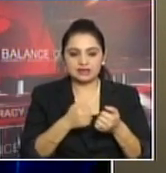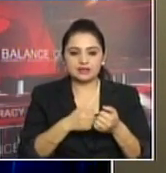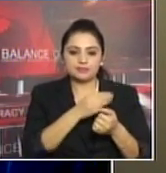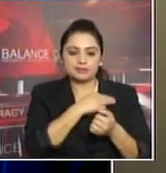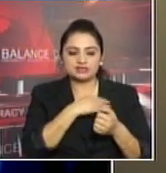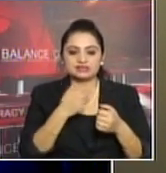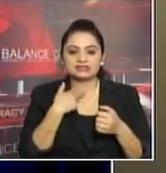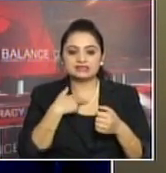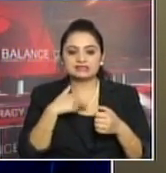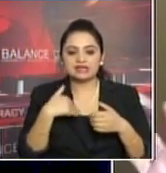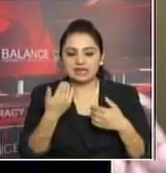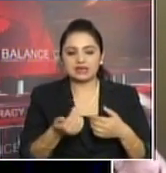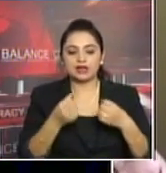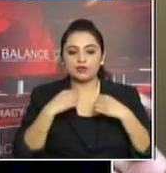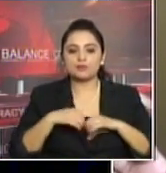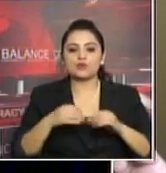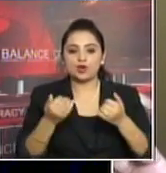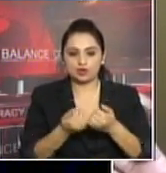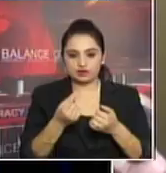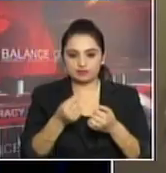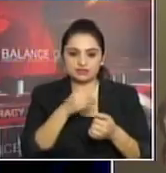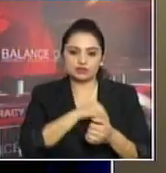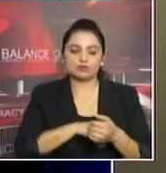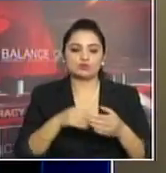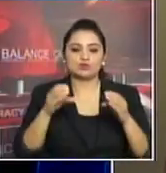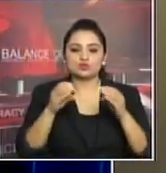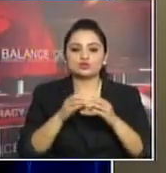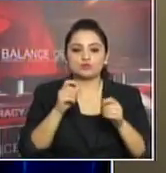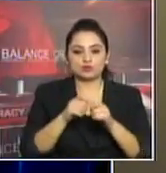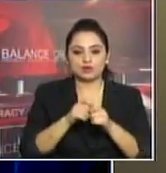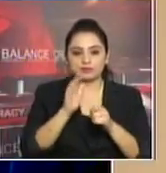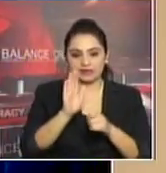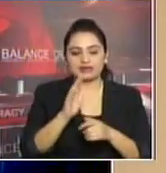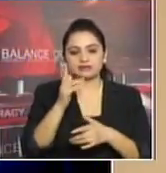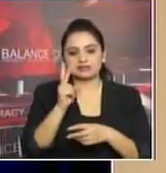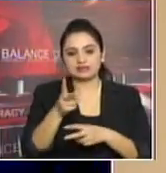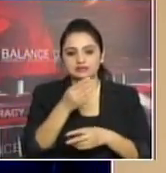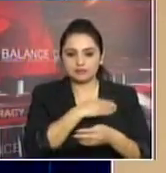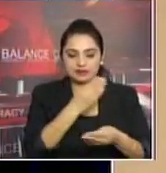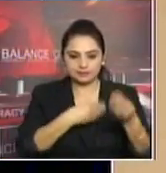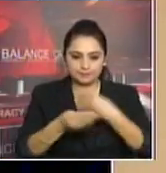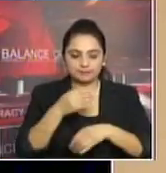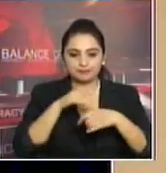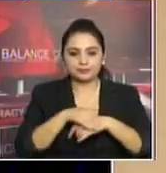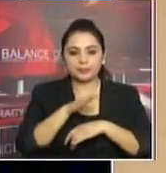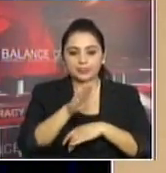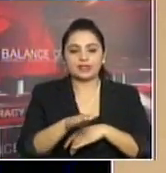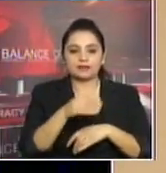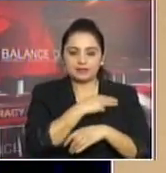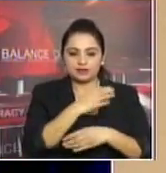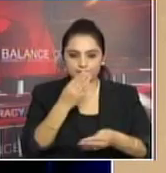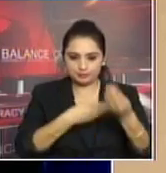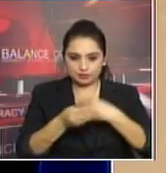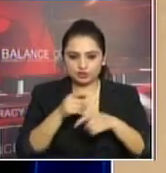आकाङ्क्षालाई प्रयोग गरेर पैसा कमाउने समूहहरू चाहिँ बलियो छ। हेर्नुहोस्, त्यसले गर्दाखेरि चाहिँ ट्राफिकिङ बढिरहेको छ। नेपाल सरकारले मानव बेचबिखन नियन्त्रणका लागि